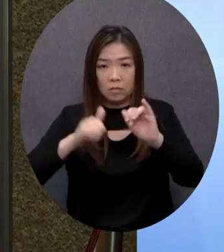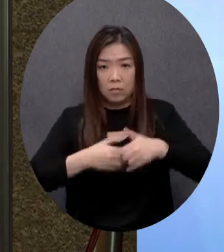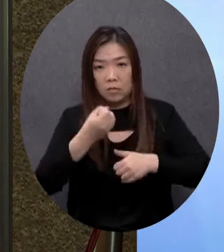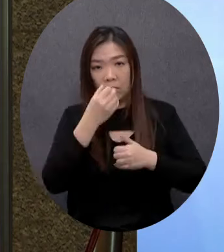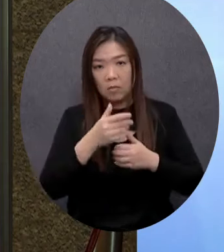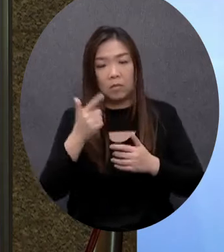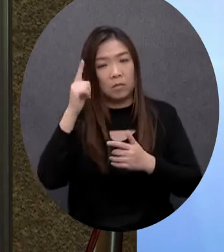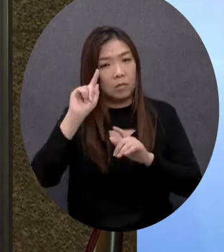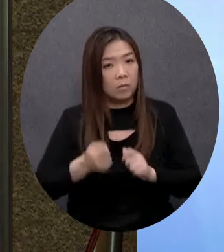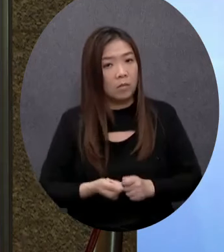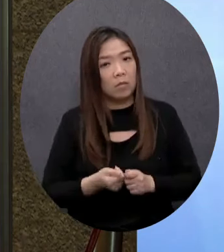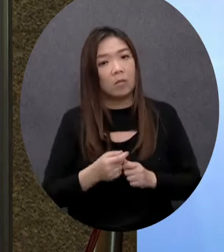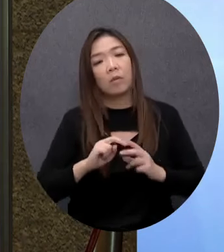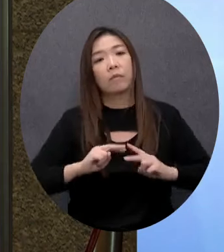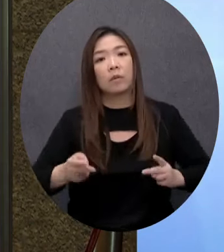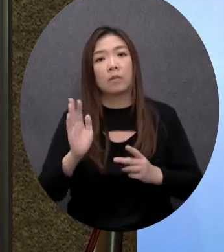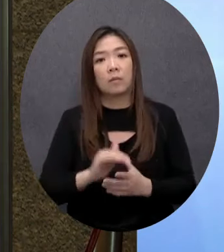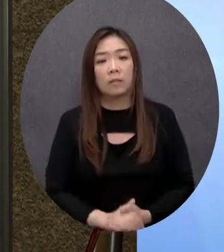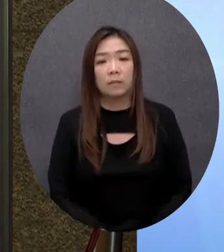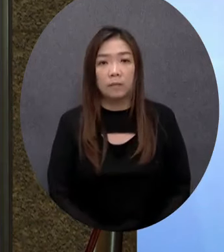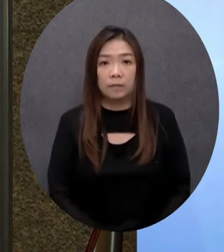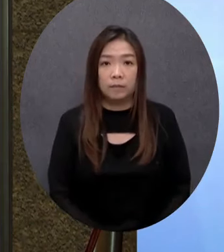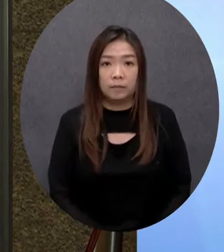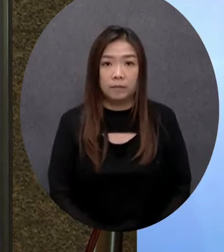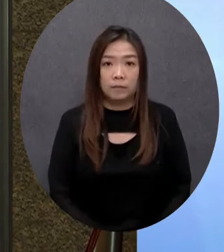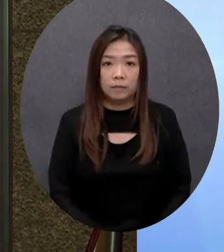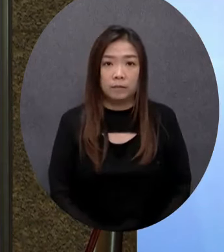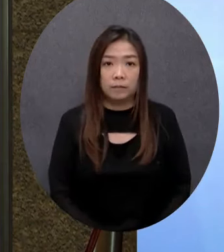展。香港電台記者邱家威報導。